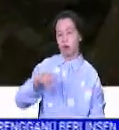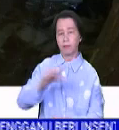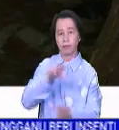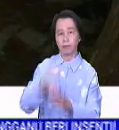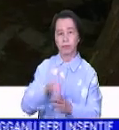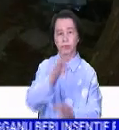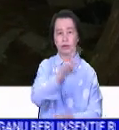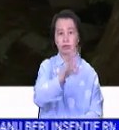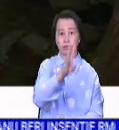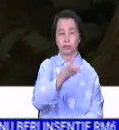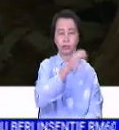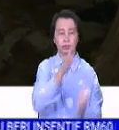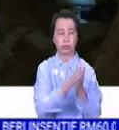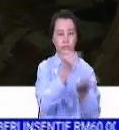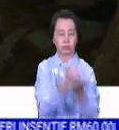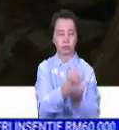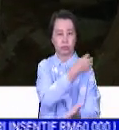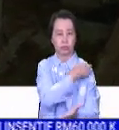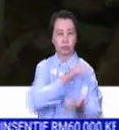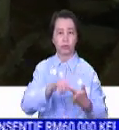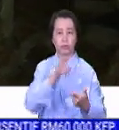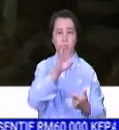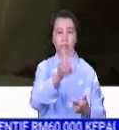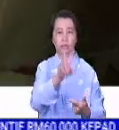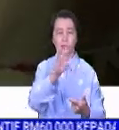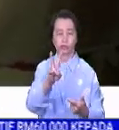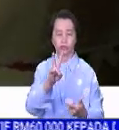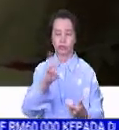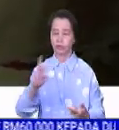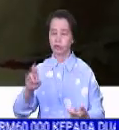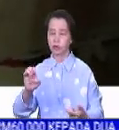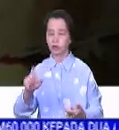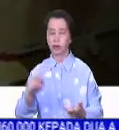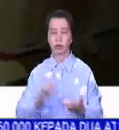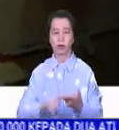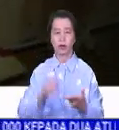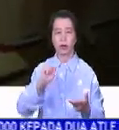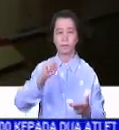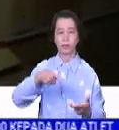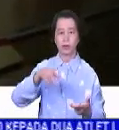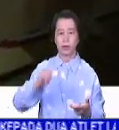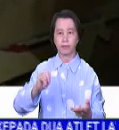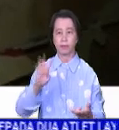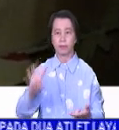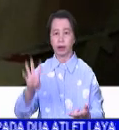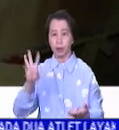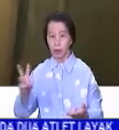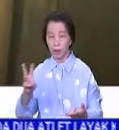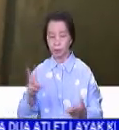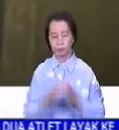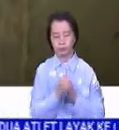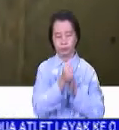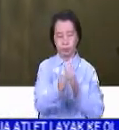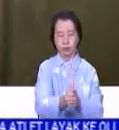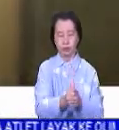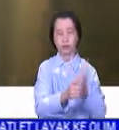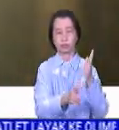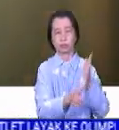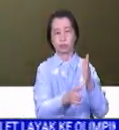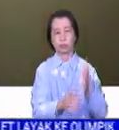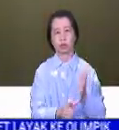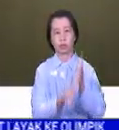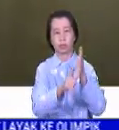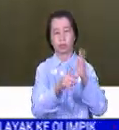67 pegawai imigresen 27 rela dan empat anggota angkatan pertahanan awam APM ini diketuai oleh timbalan